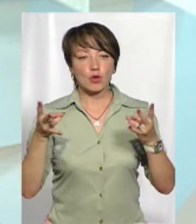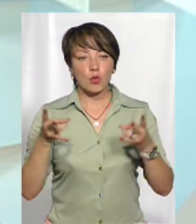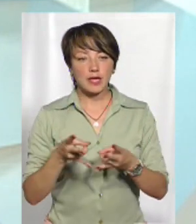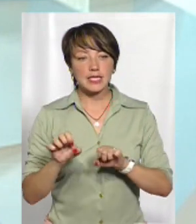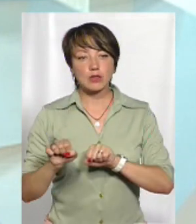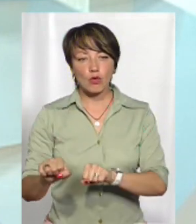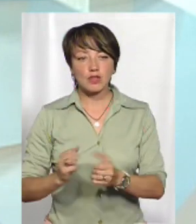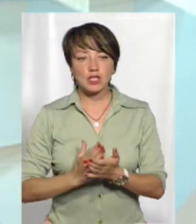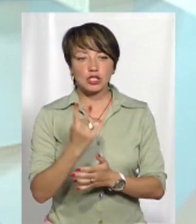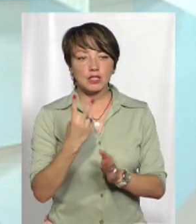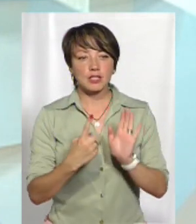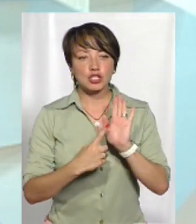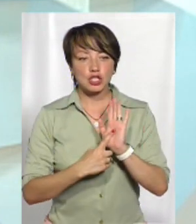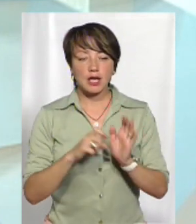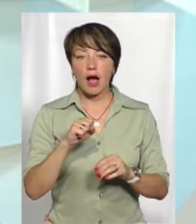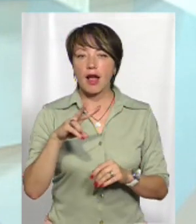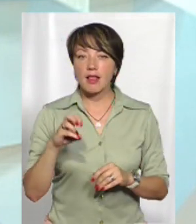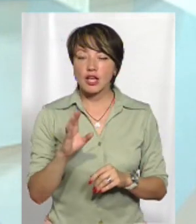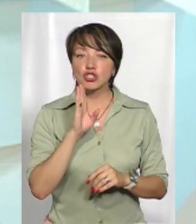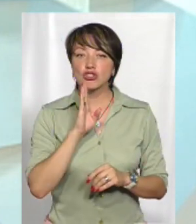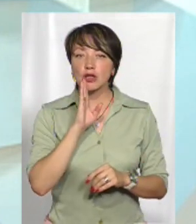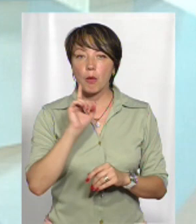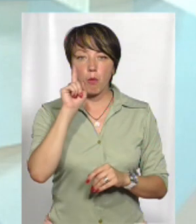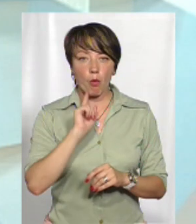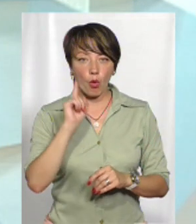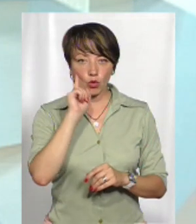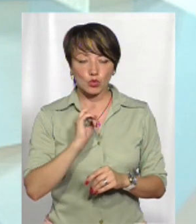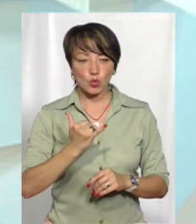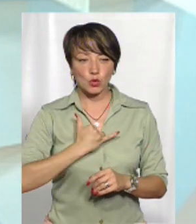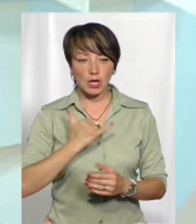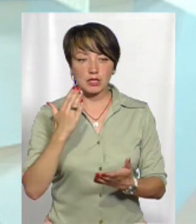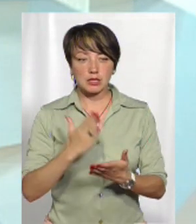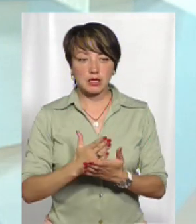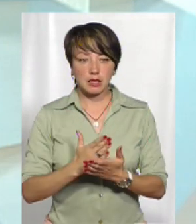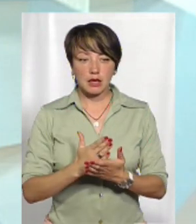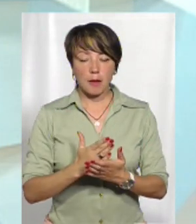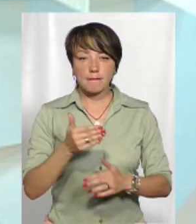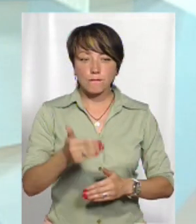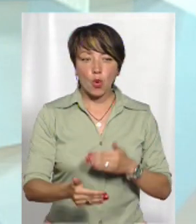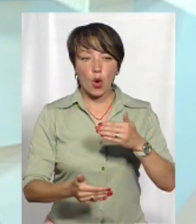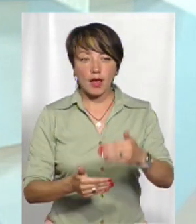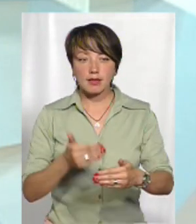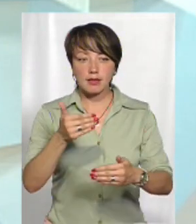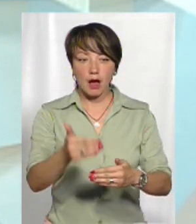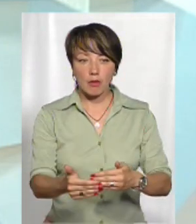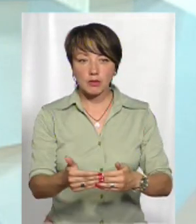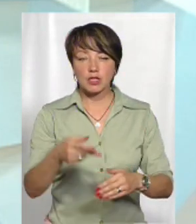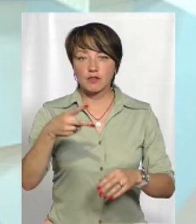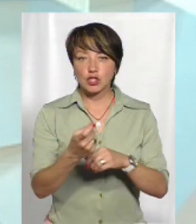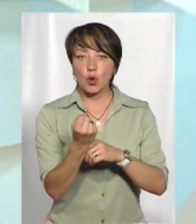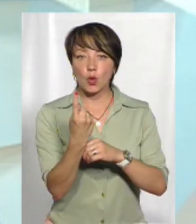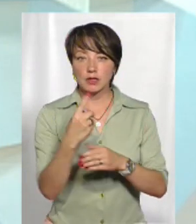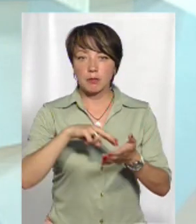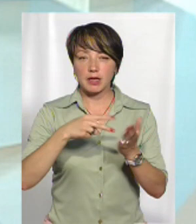необхідний страховий стаж 26 років. Але жінки поки що в нас ще йдуть поетапно, як було в 2011